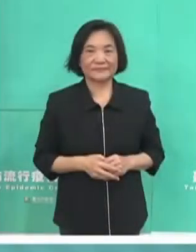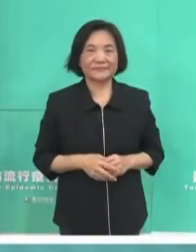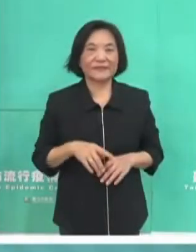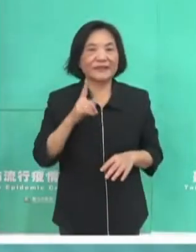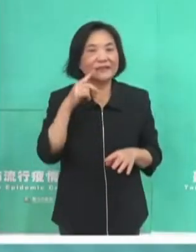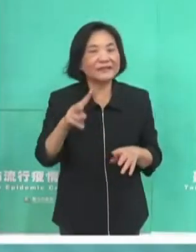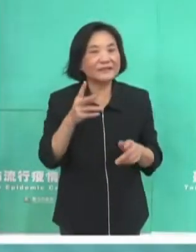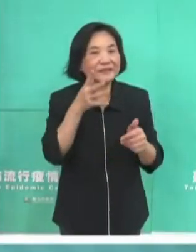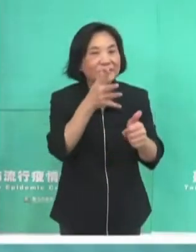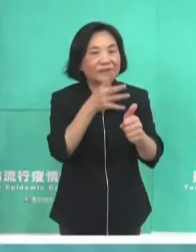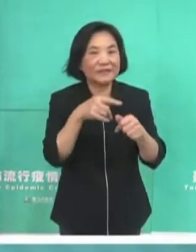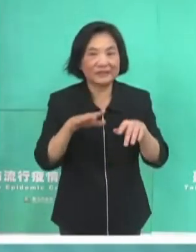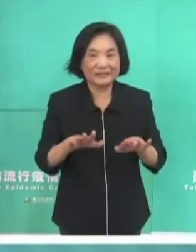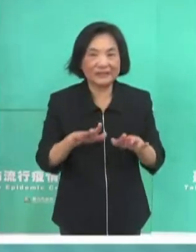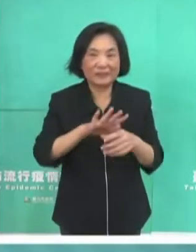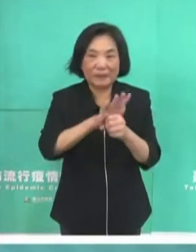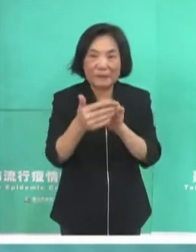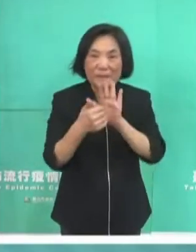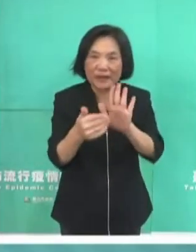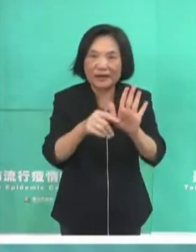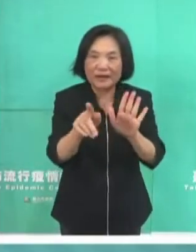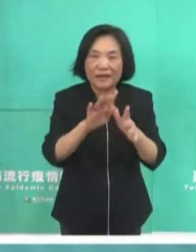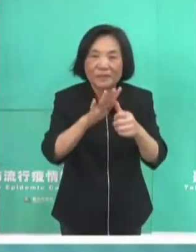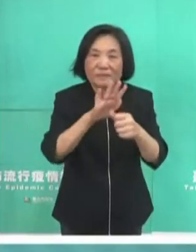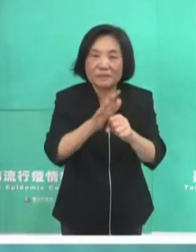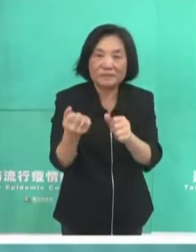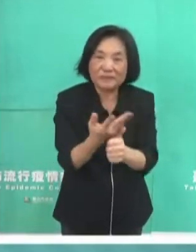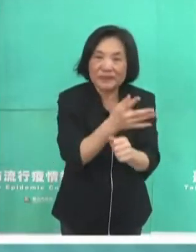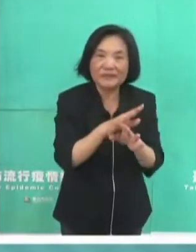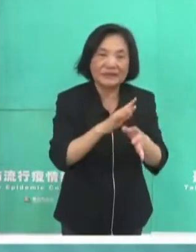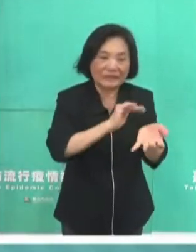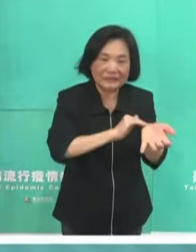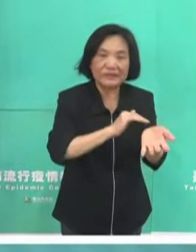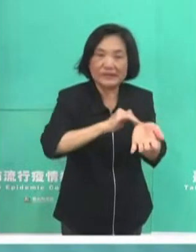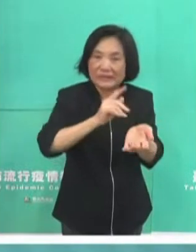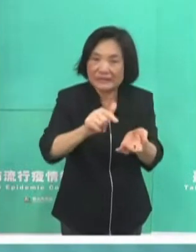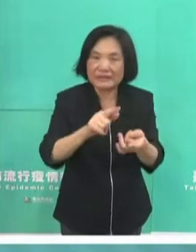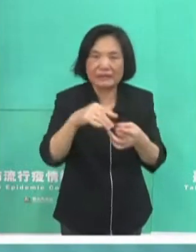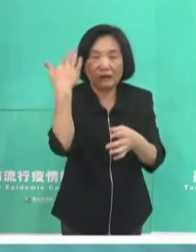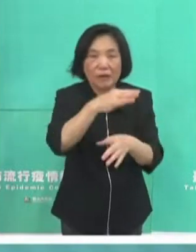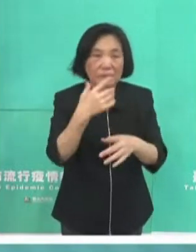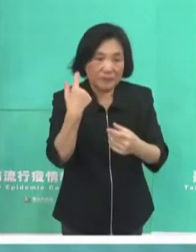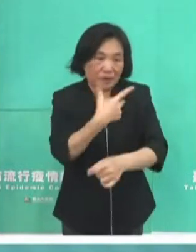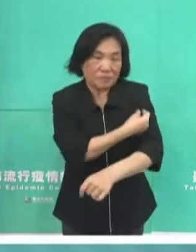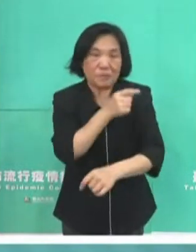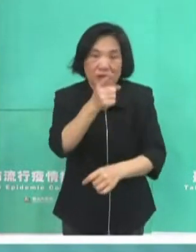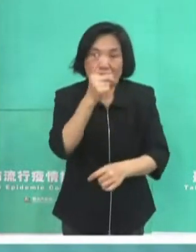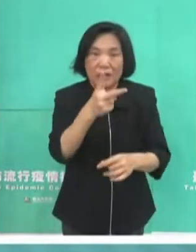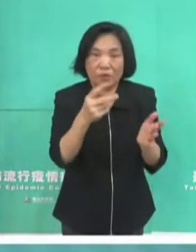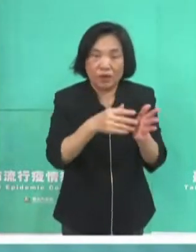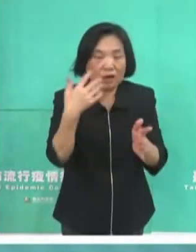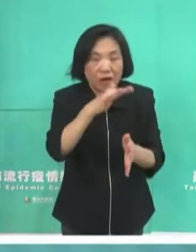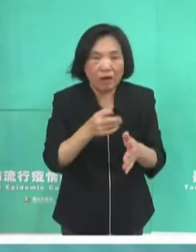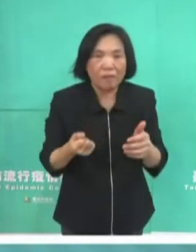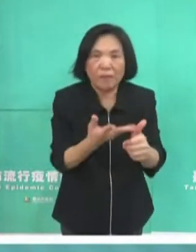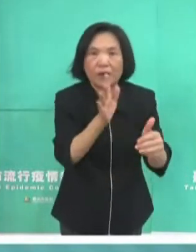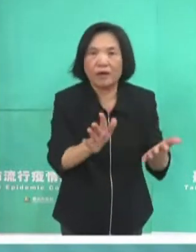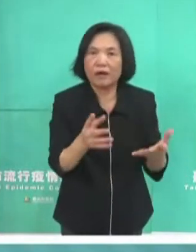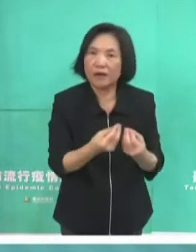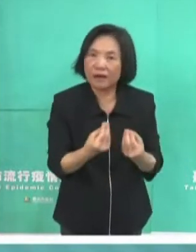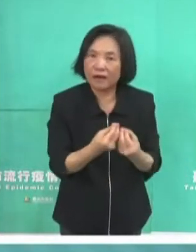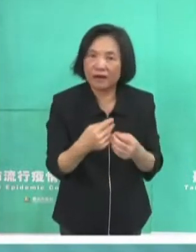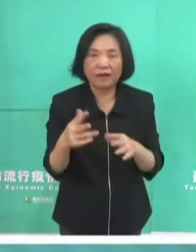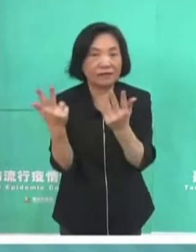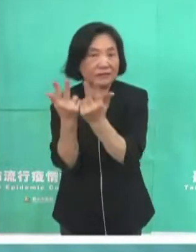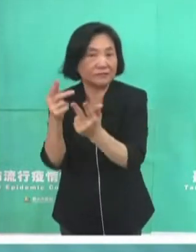想请问一下，这一波疫情从医院到医师纷纷传出突破性感染，想请问怎么看？然后新